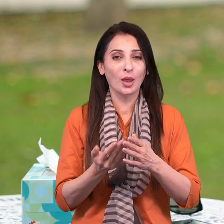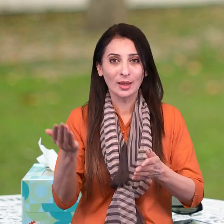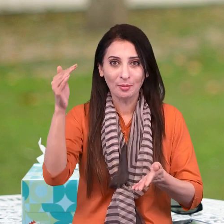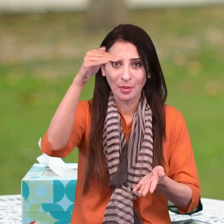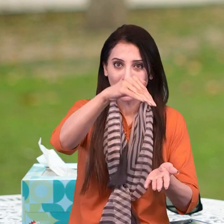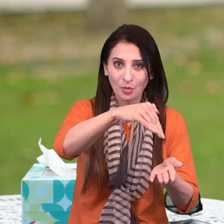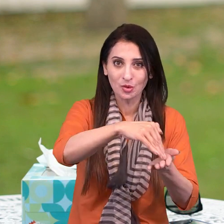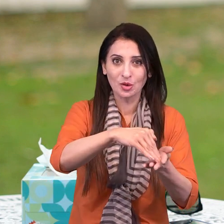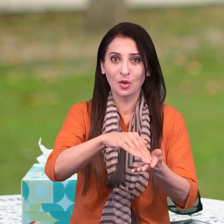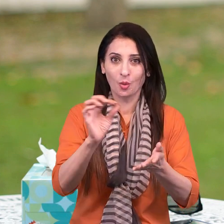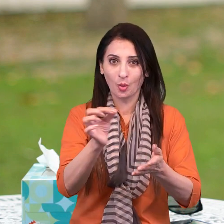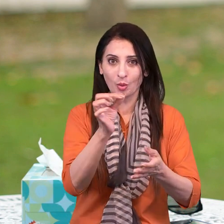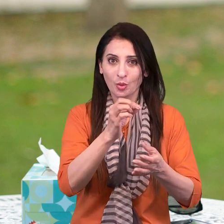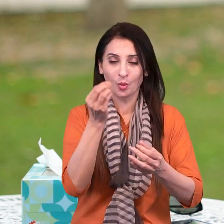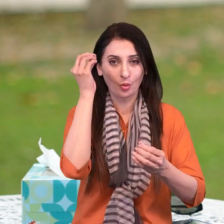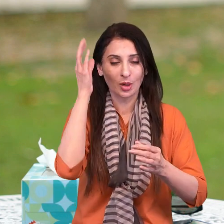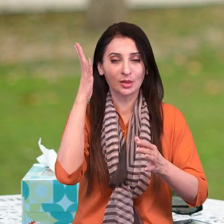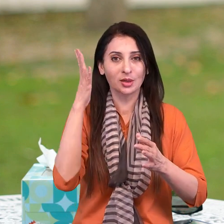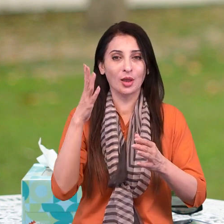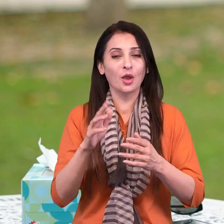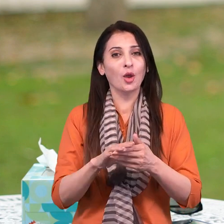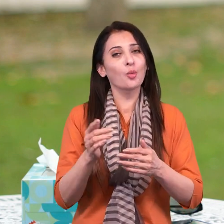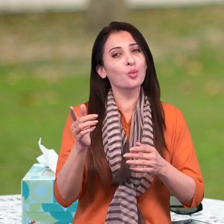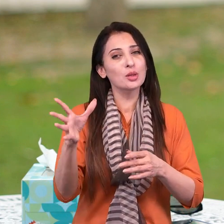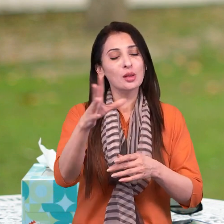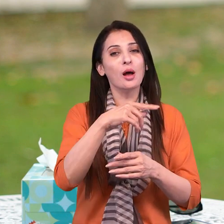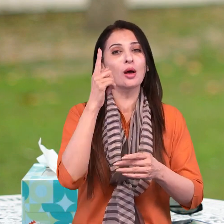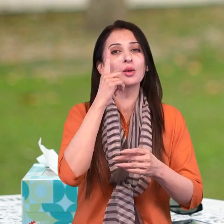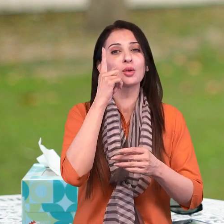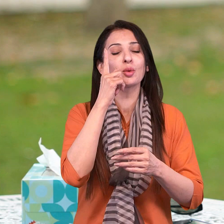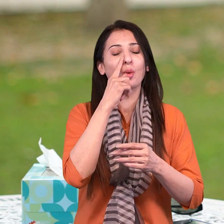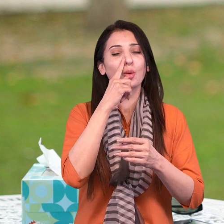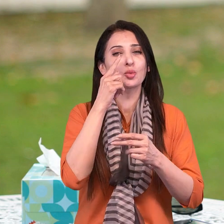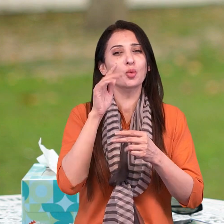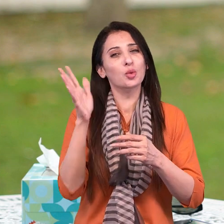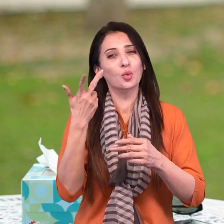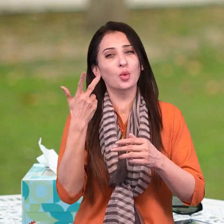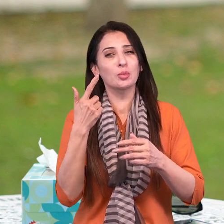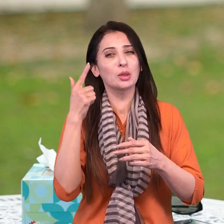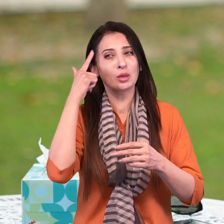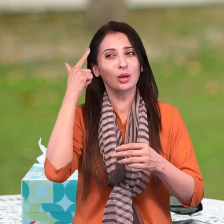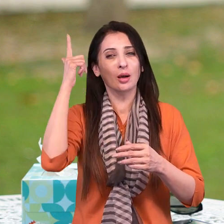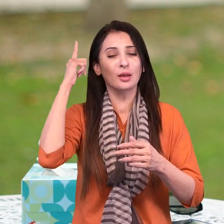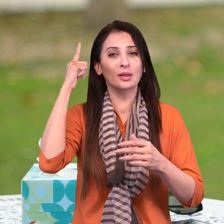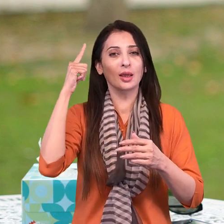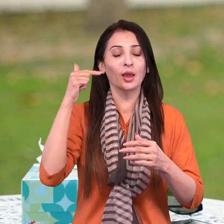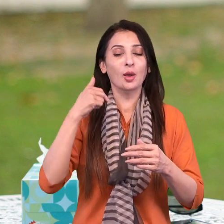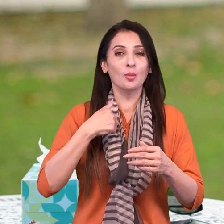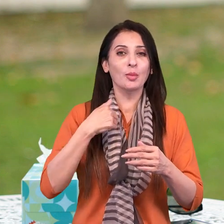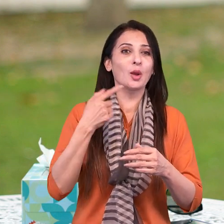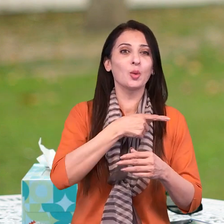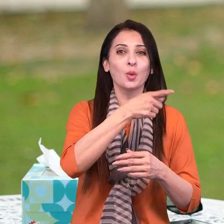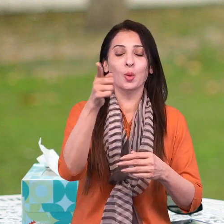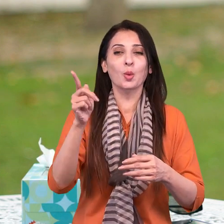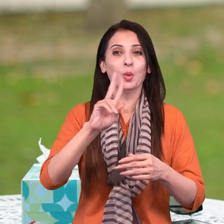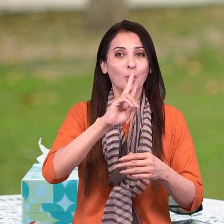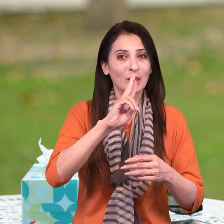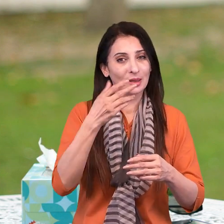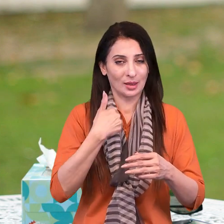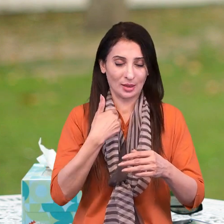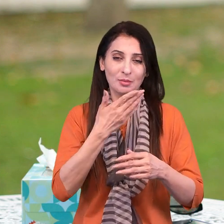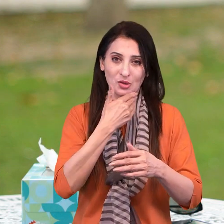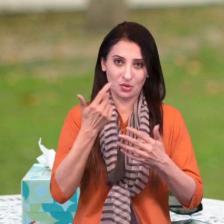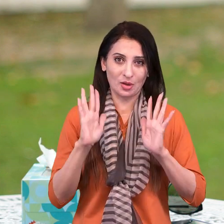पीछे स्टोरी है और आई रियली वांट कि विद माय ब्रांड, विद दिस प्लेटफॉर्म, इनकी स्टोरीज़ को मैं आगे लोगों को